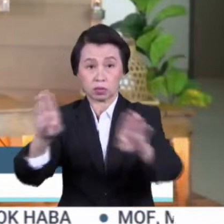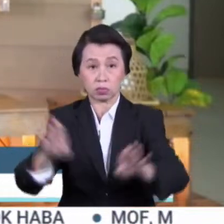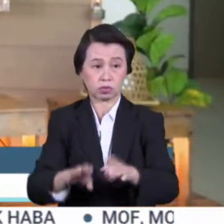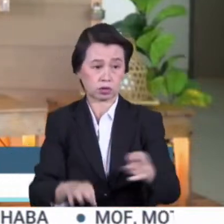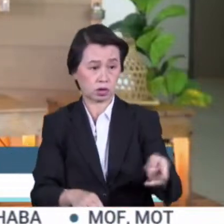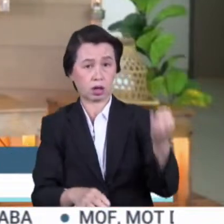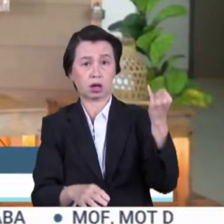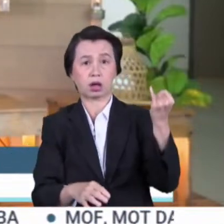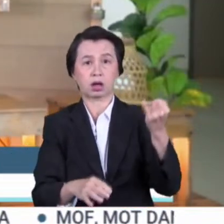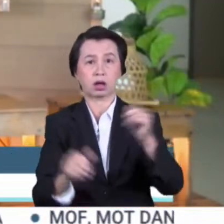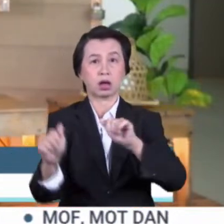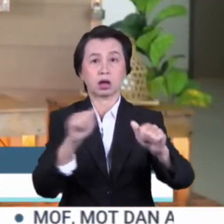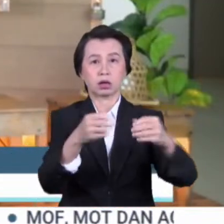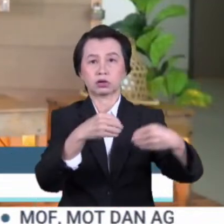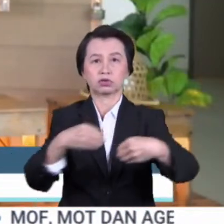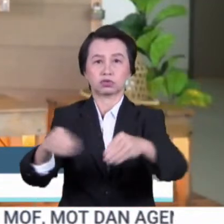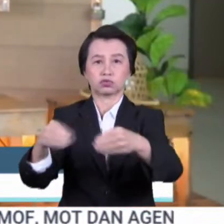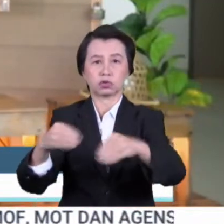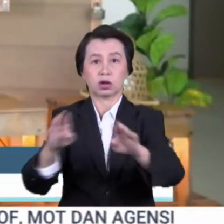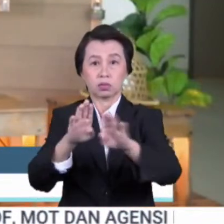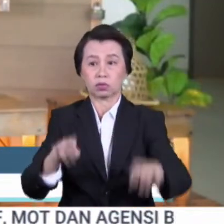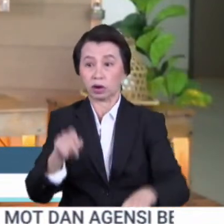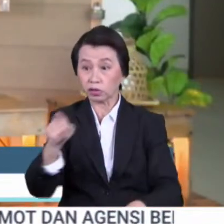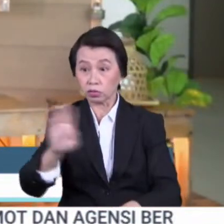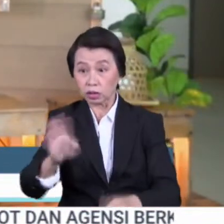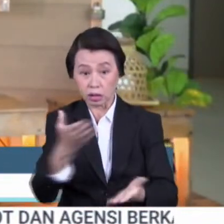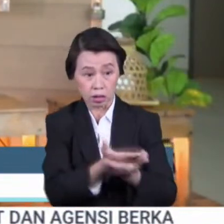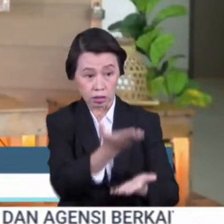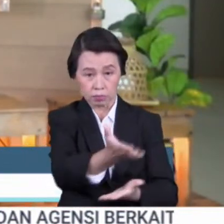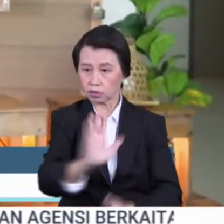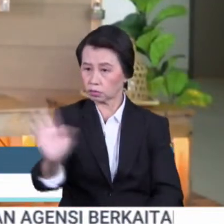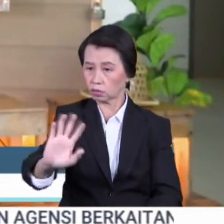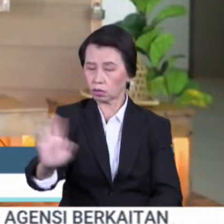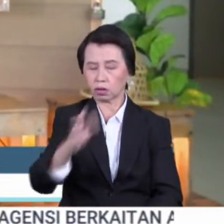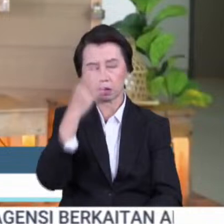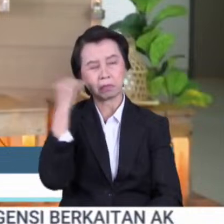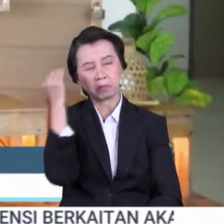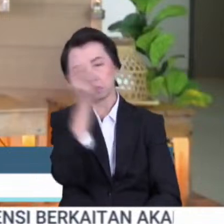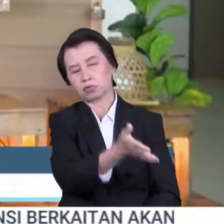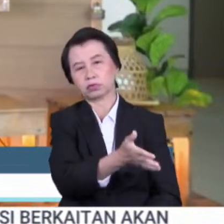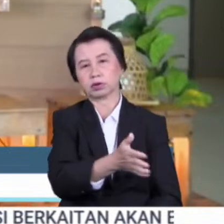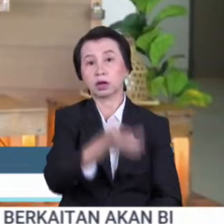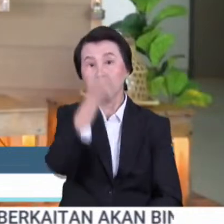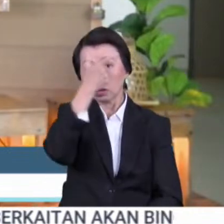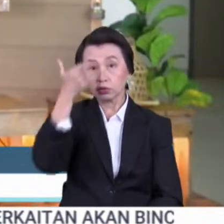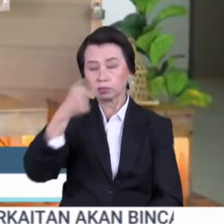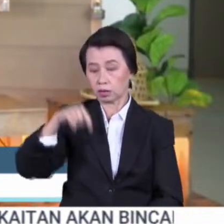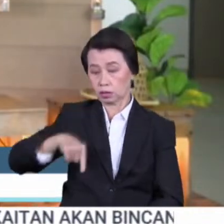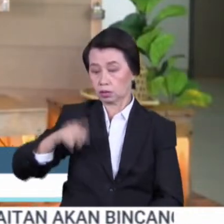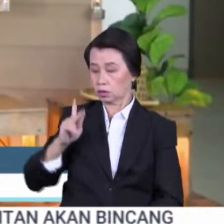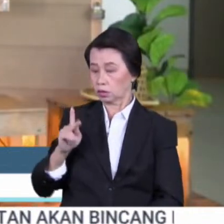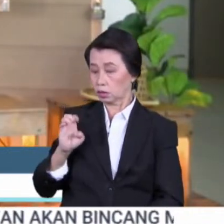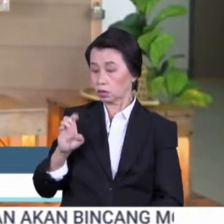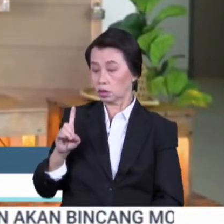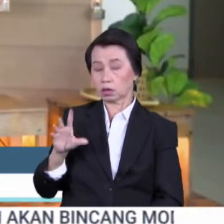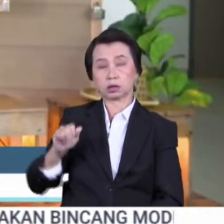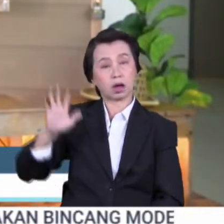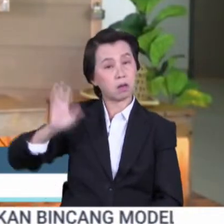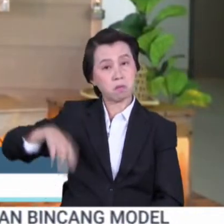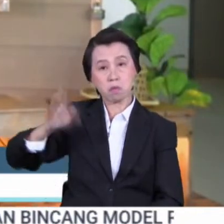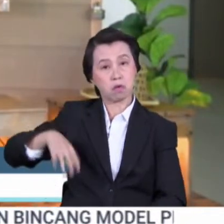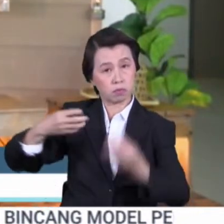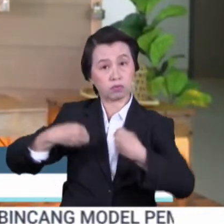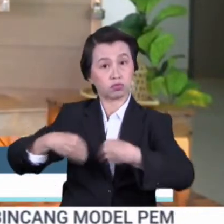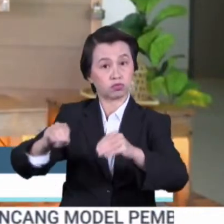ni, abaikan saja sebab Kedah akan mengeluarkan borang rasmi Kedah, ada